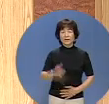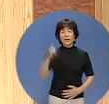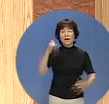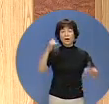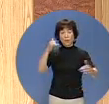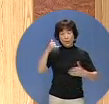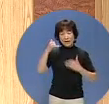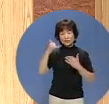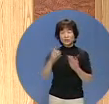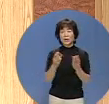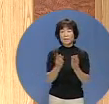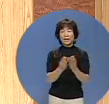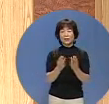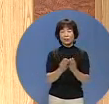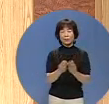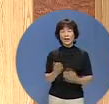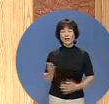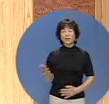おファックス